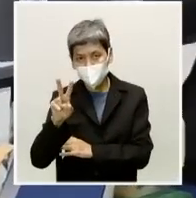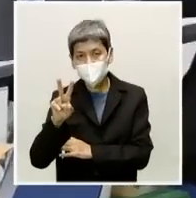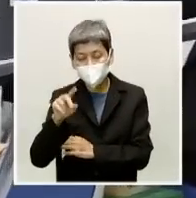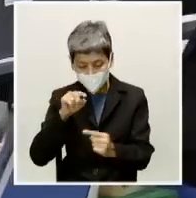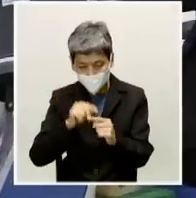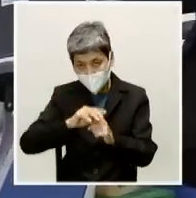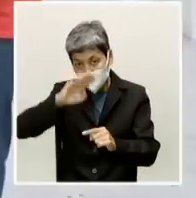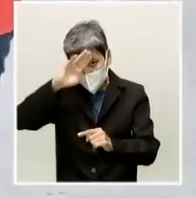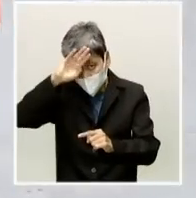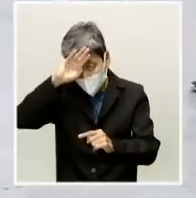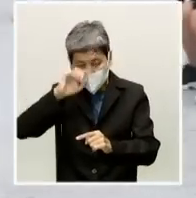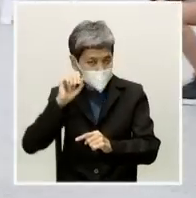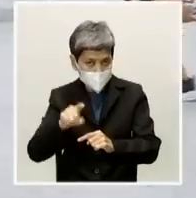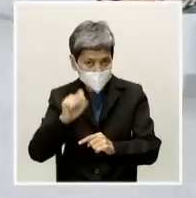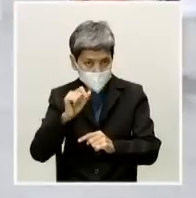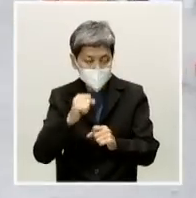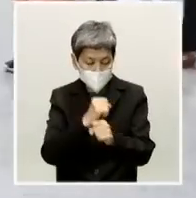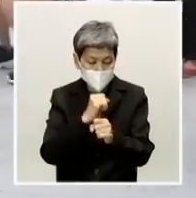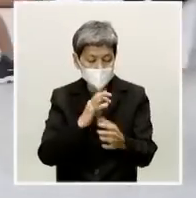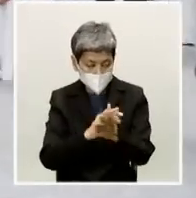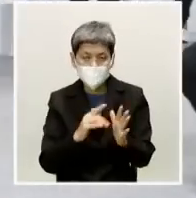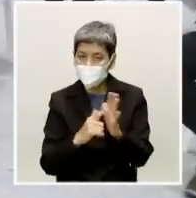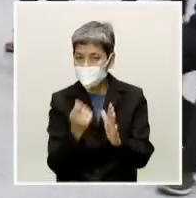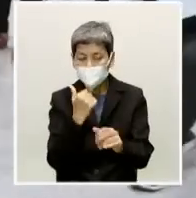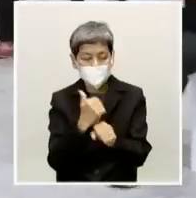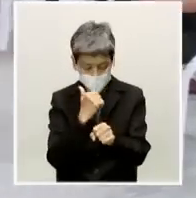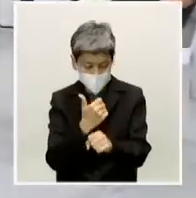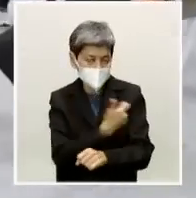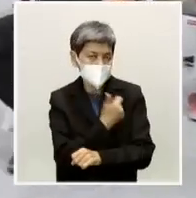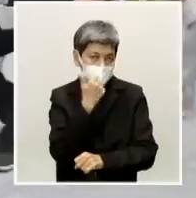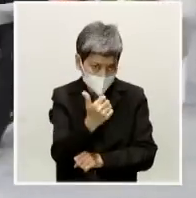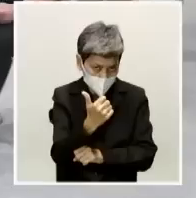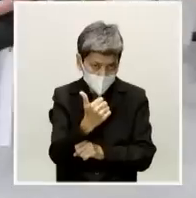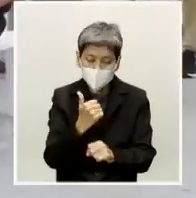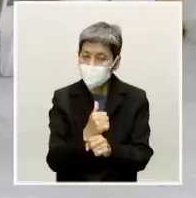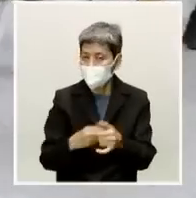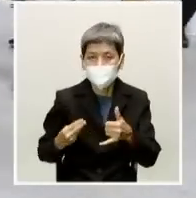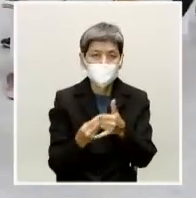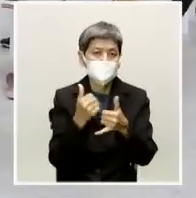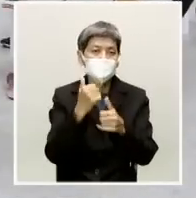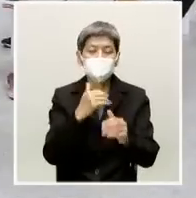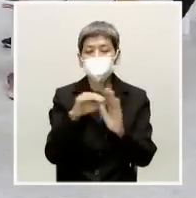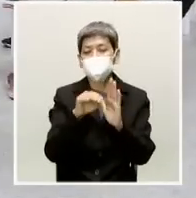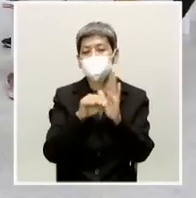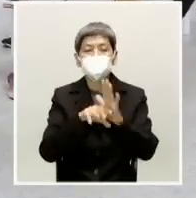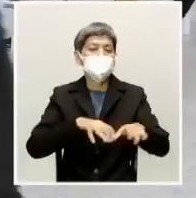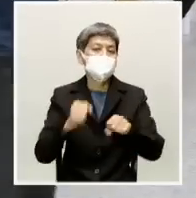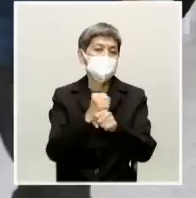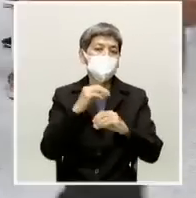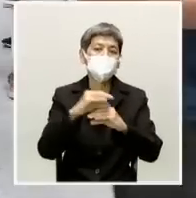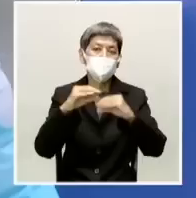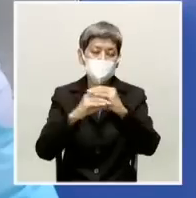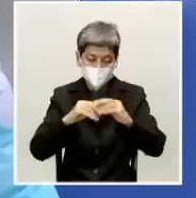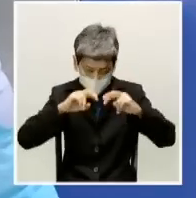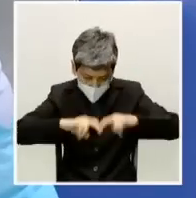ำหรับผู้ป่วยที่มีความจำเป็นเฉพาะให้เข้าถึงยาได้อย่างสมเหตุสมผลและคุ้มค่าภายใต้เงื่อนไขการดำเนินการโครงการศึก